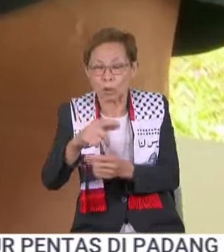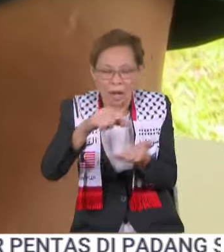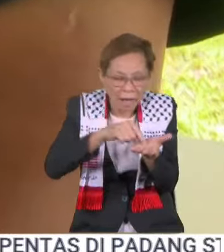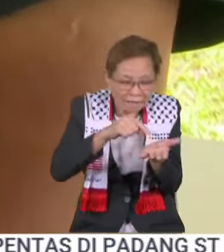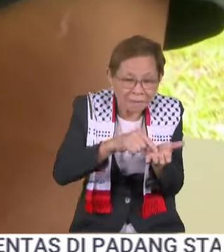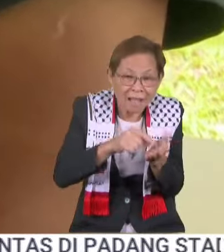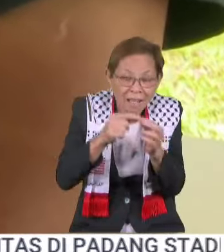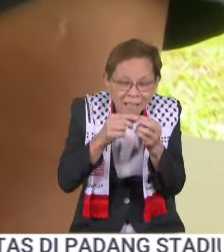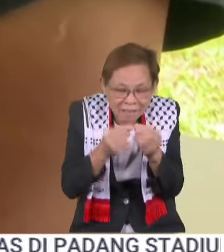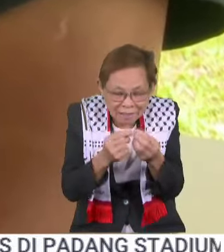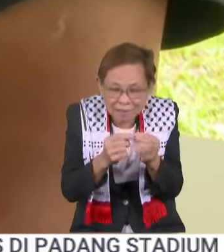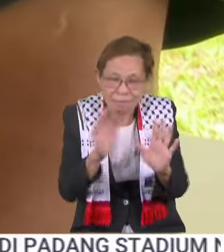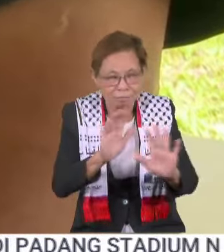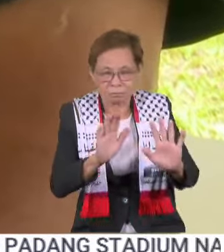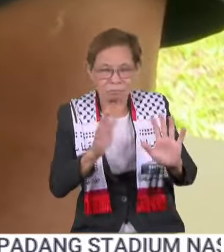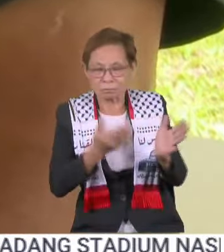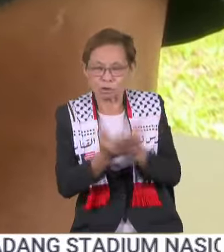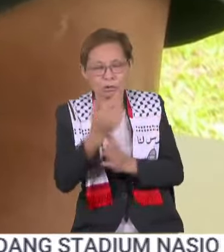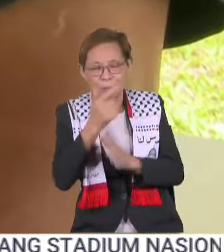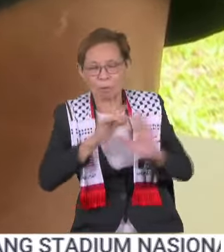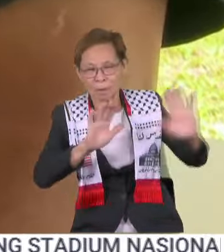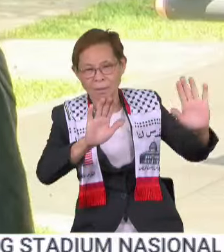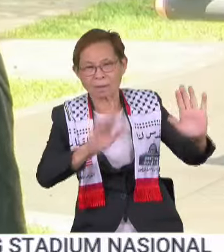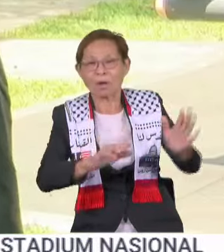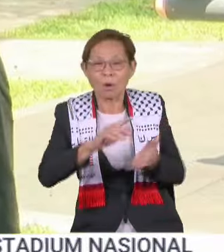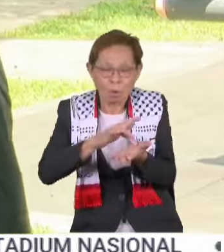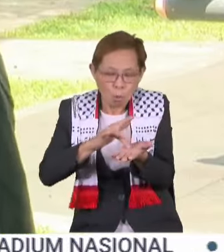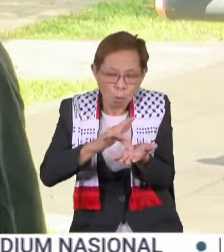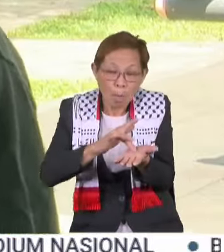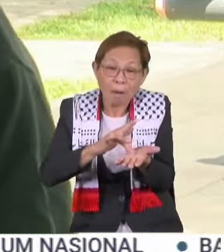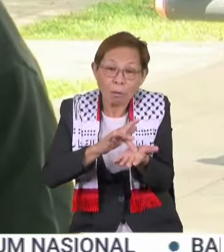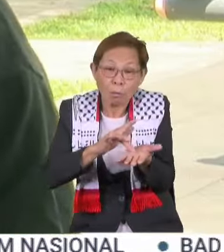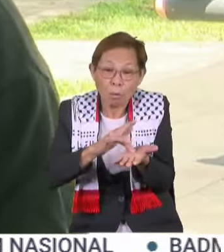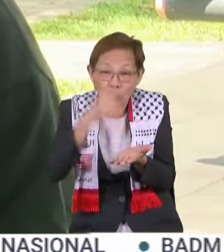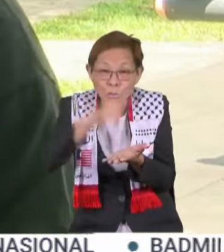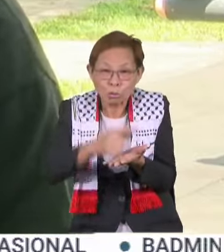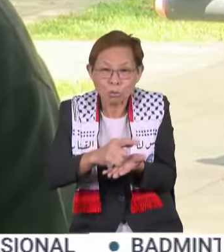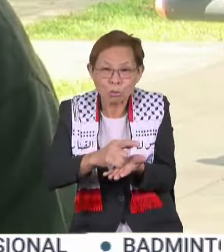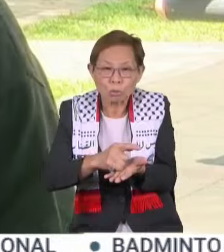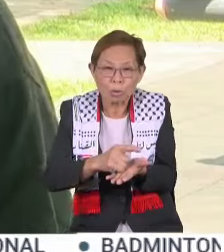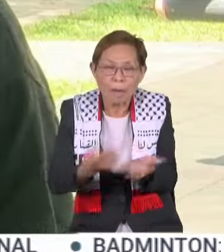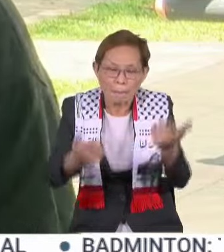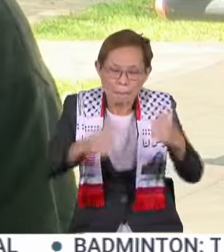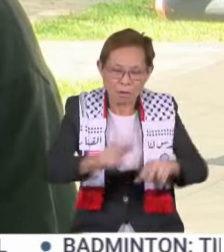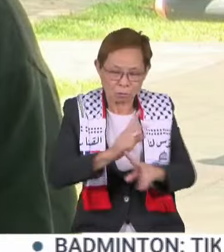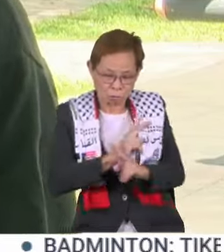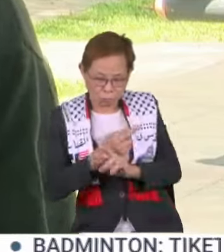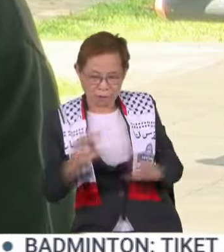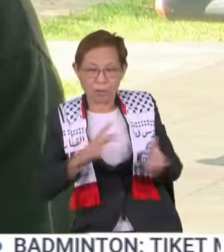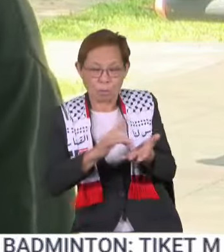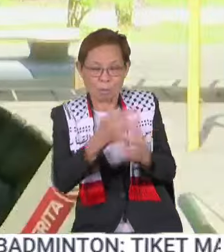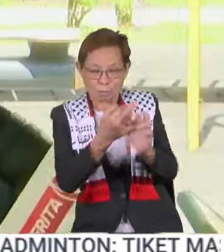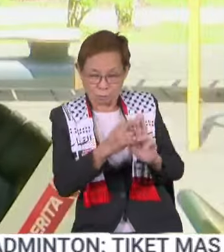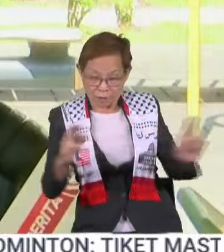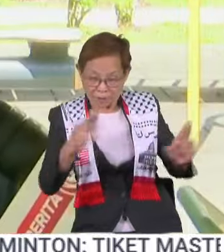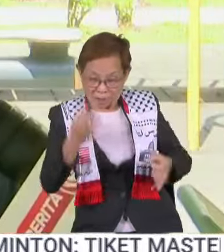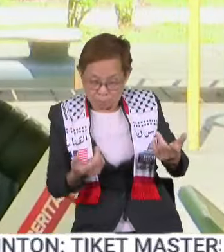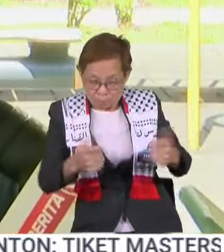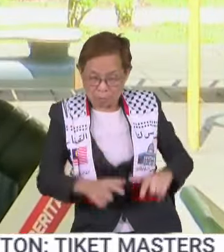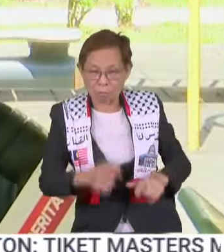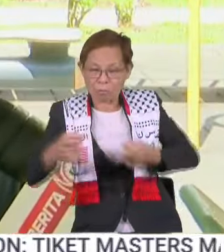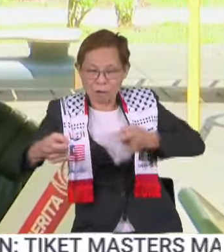ataupun saya tak makan terus lontong tu. Ubat adalah untuk kita in case apa-apa berlaku, standby lah. Kan? Yang penting